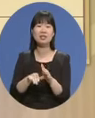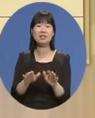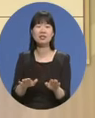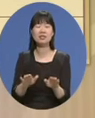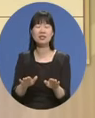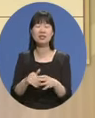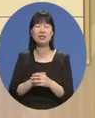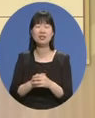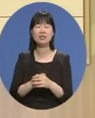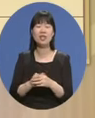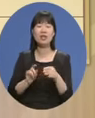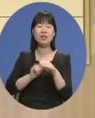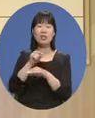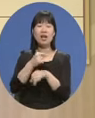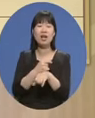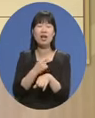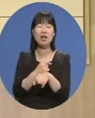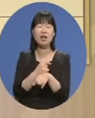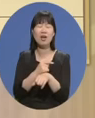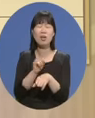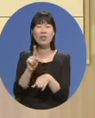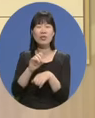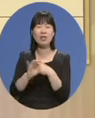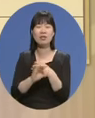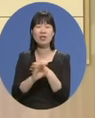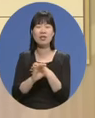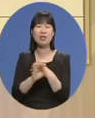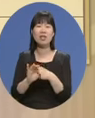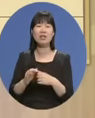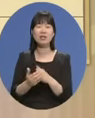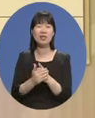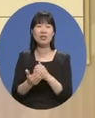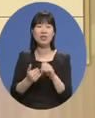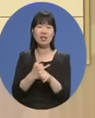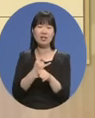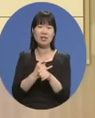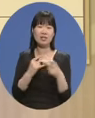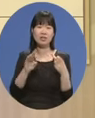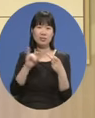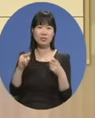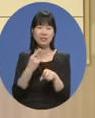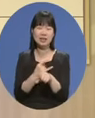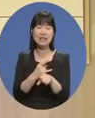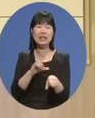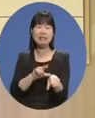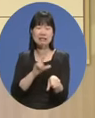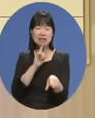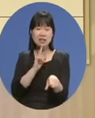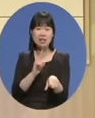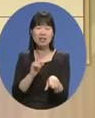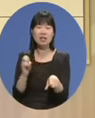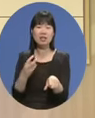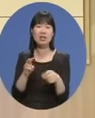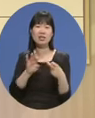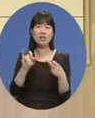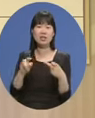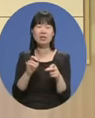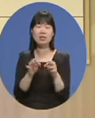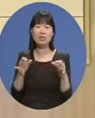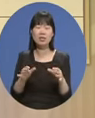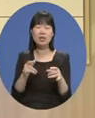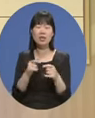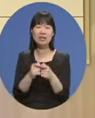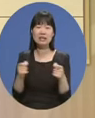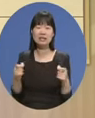이제 넘어서야 될 거, 무찌러야 될 거는 앞서 했던 12분이라는 그 시간. 네. 12분도 좀 더